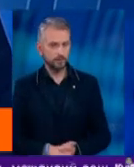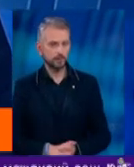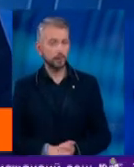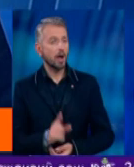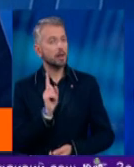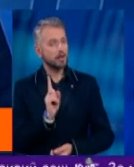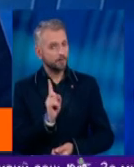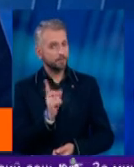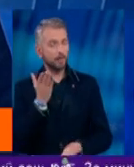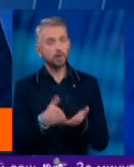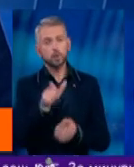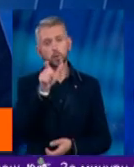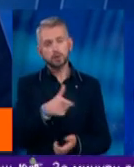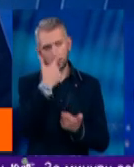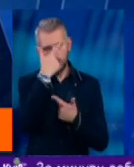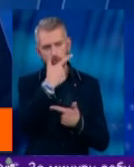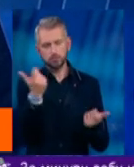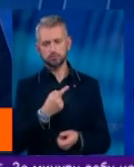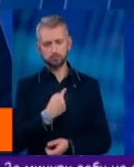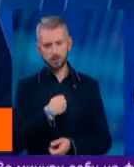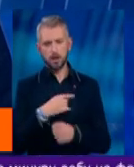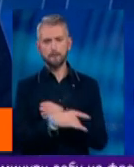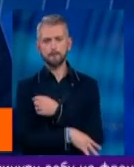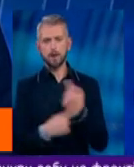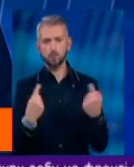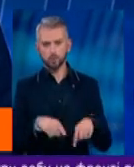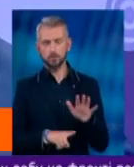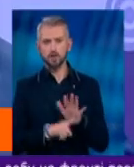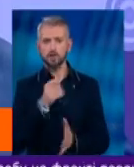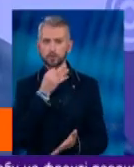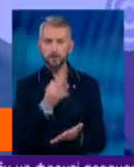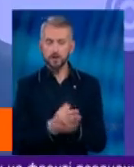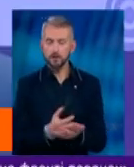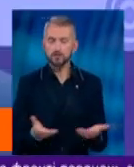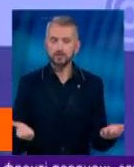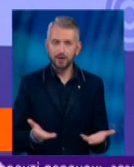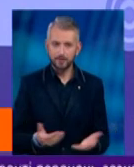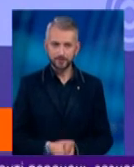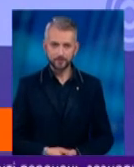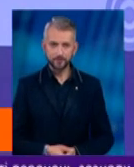Але якщо людина оголосила себе банкрутом, настає і відповідальність. Яка? Так.